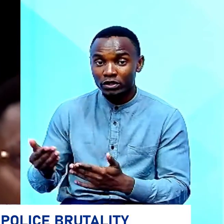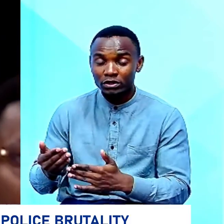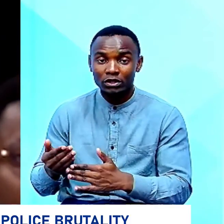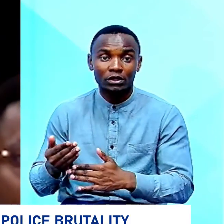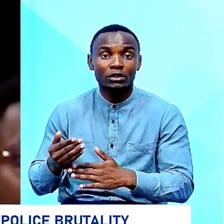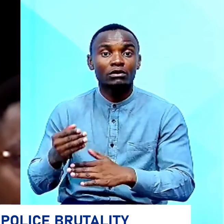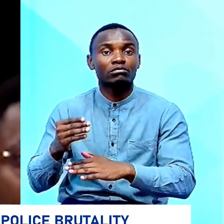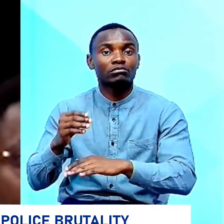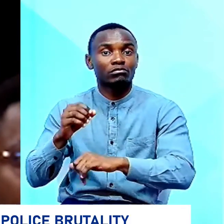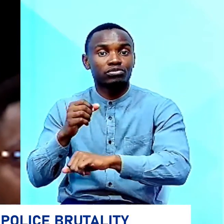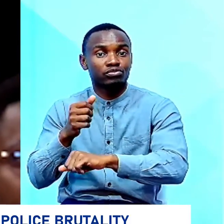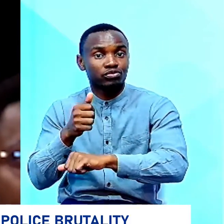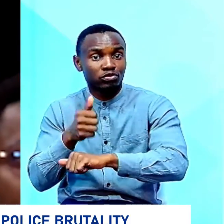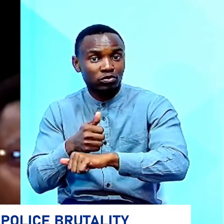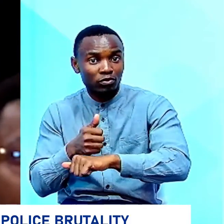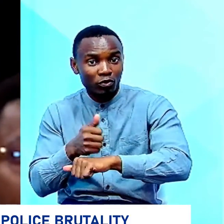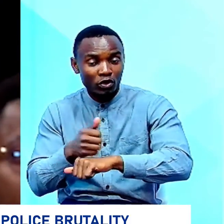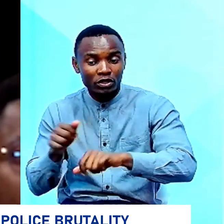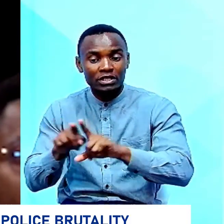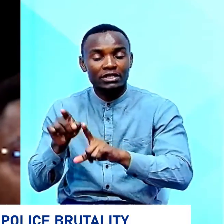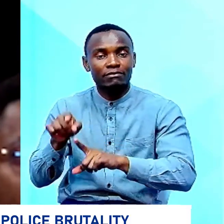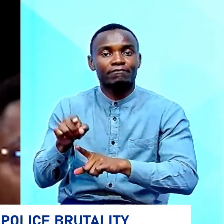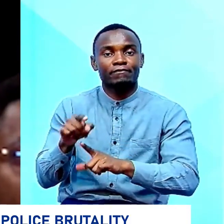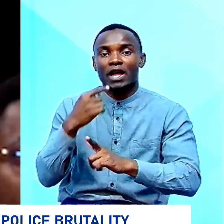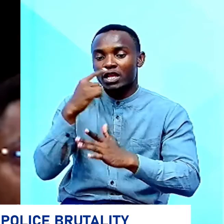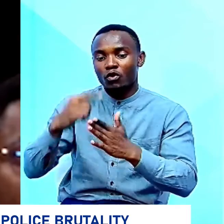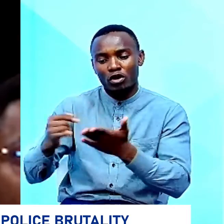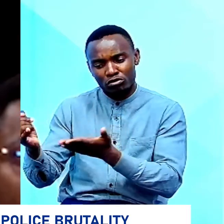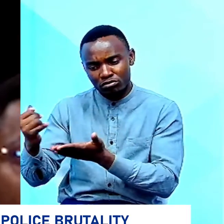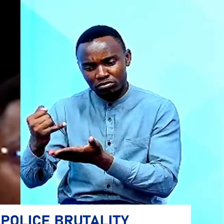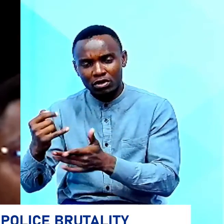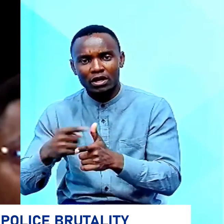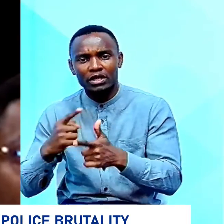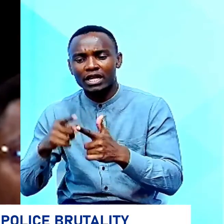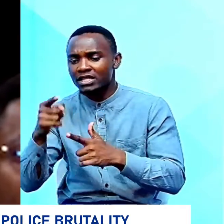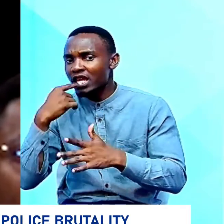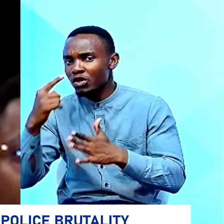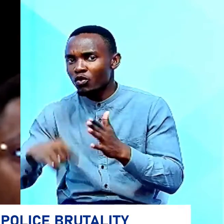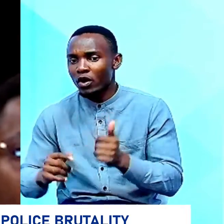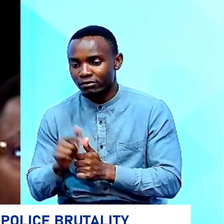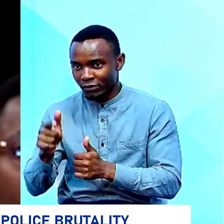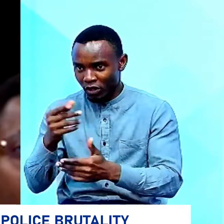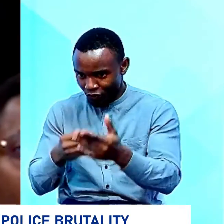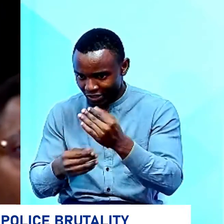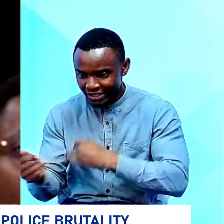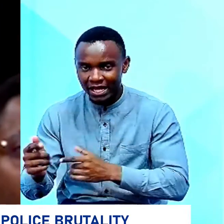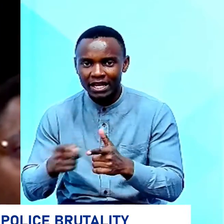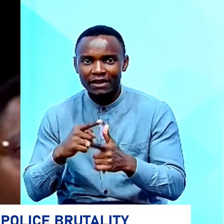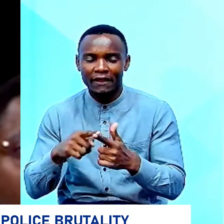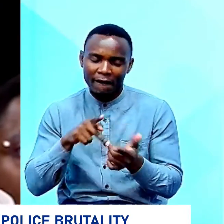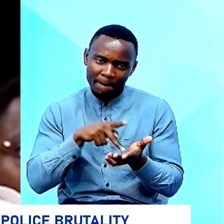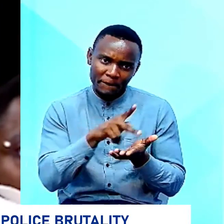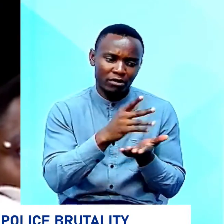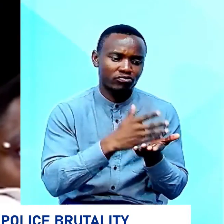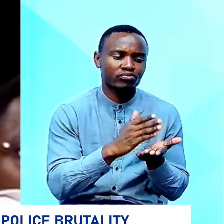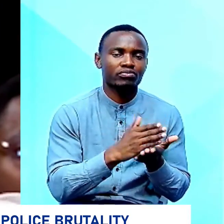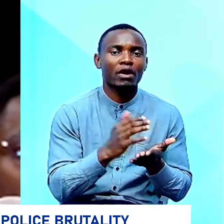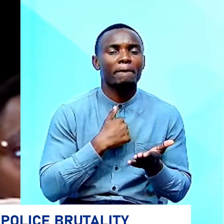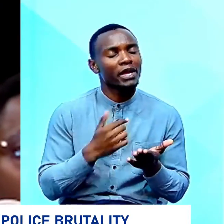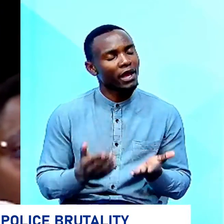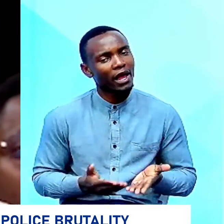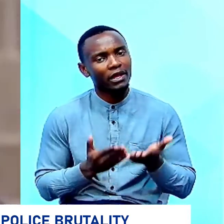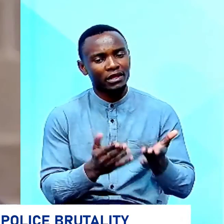imebaki mlango. Hii msikiti ndio italipa hii nyumba hii mwezi, usijali. Nitapea wale wanashiriki kwa hiyo dini na hii